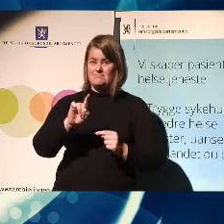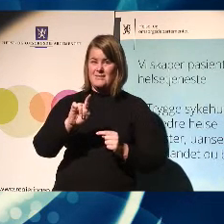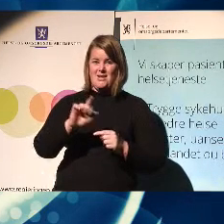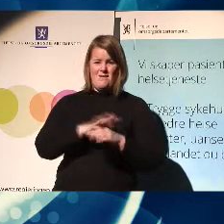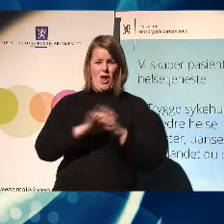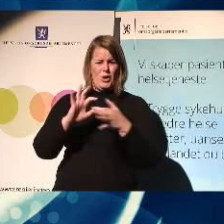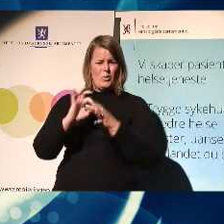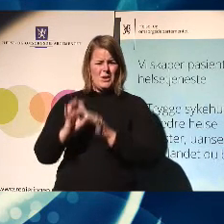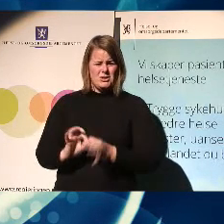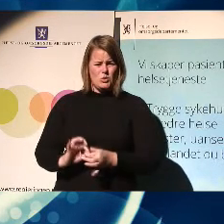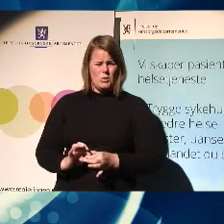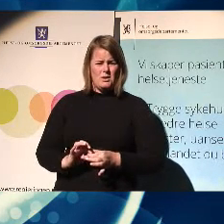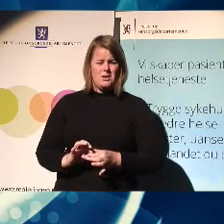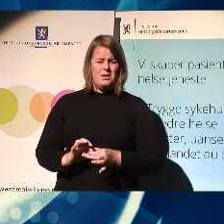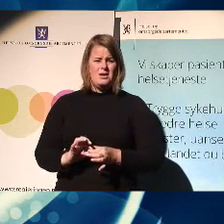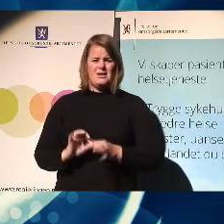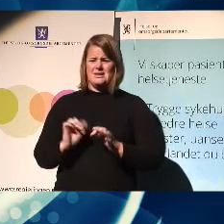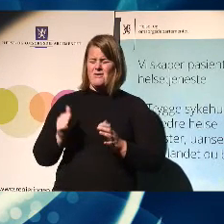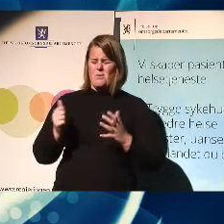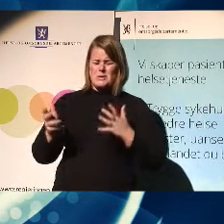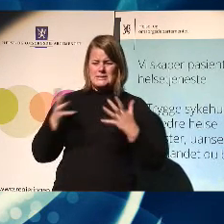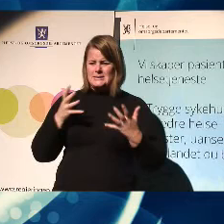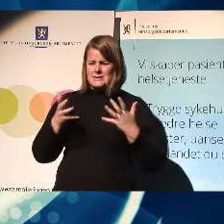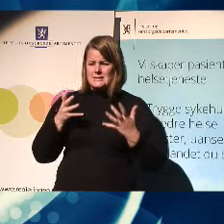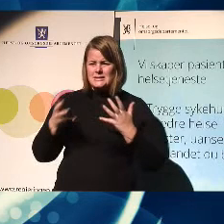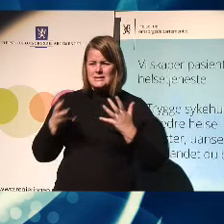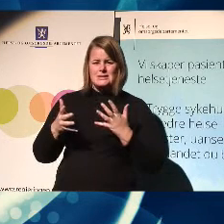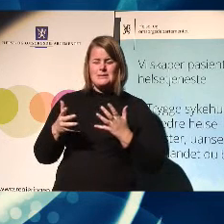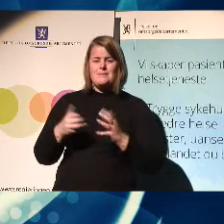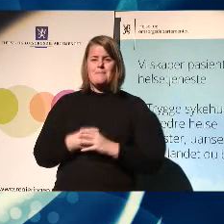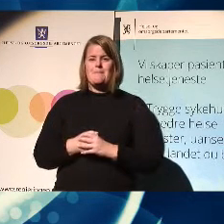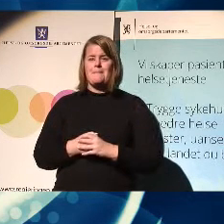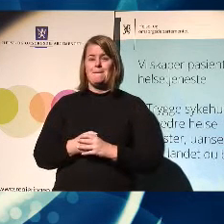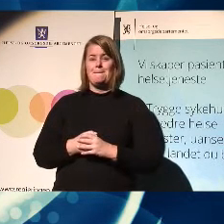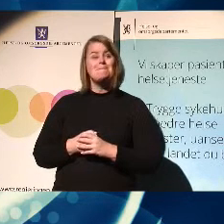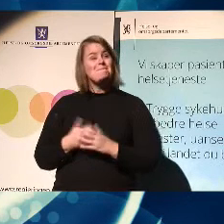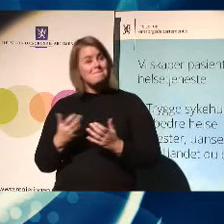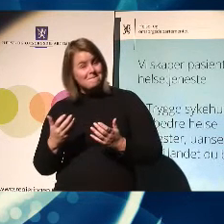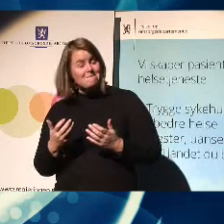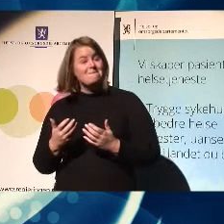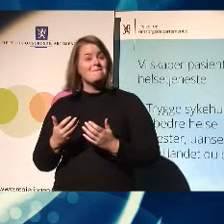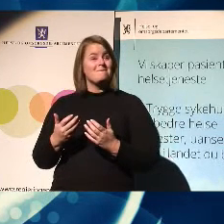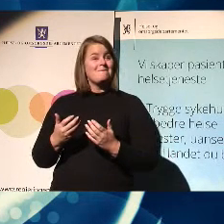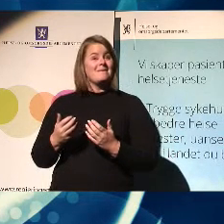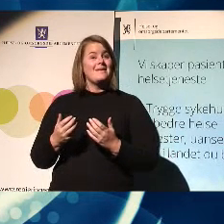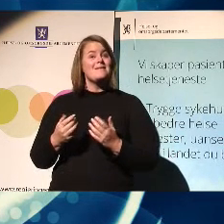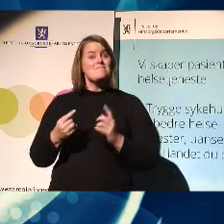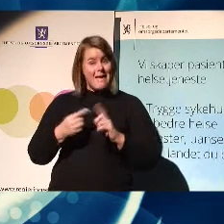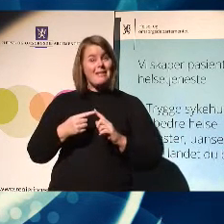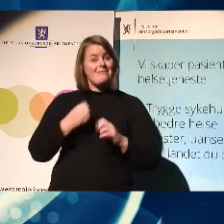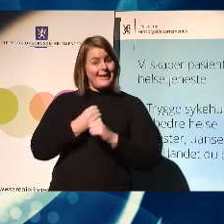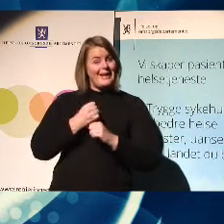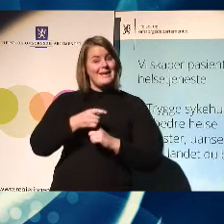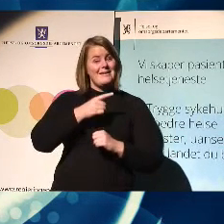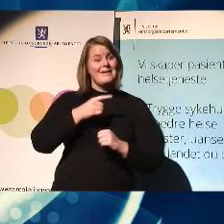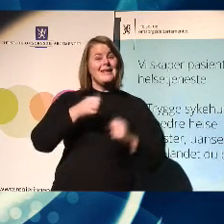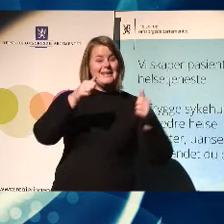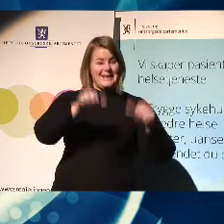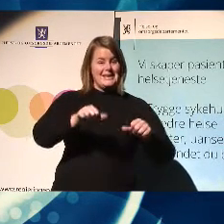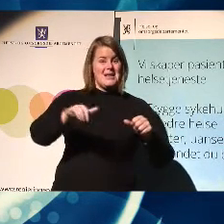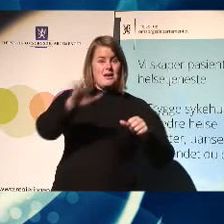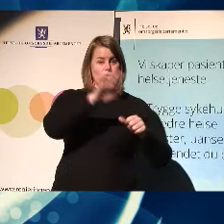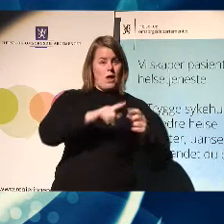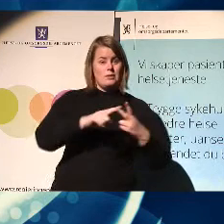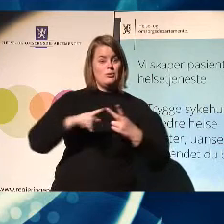jeg, og det noe uforløst der. På den begeistrete siden så det altså sånn at vi blir stadig bedre til å håndtere kriser nasjonalt